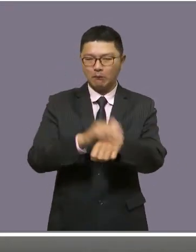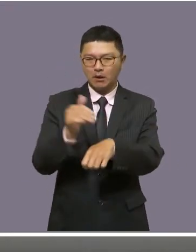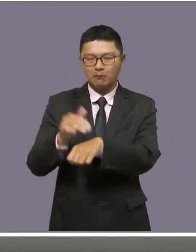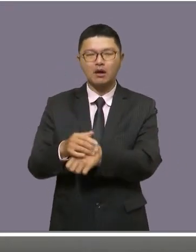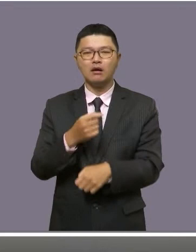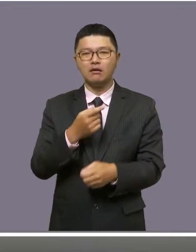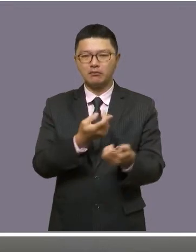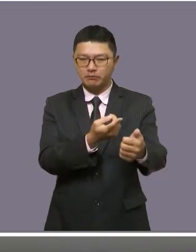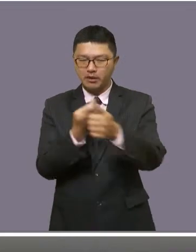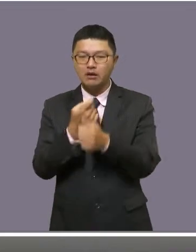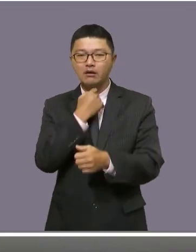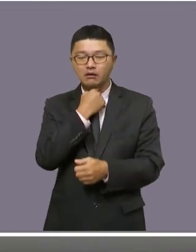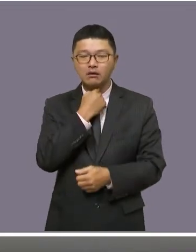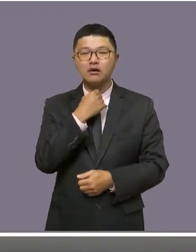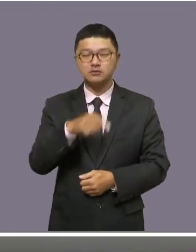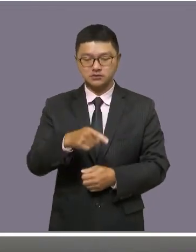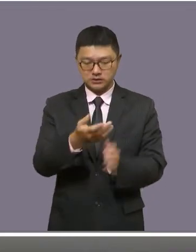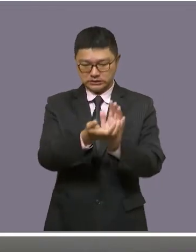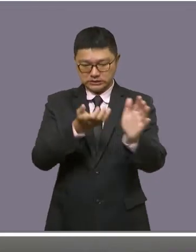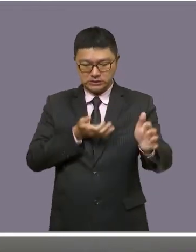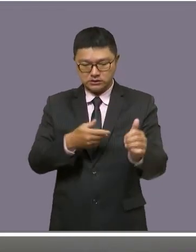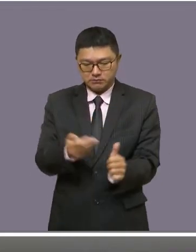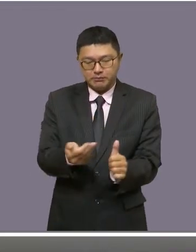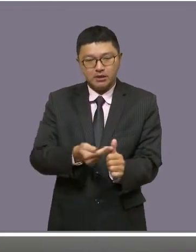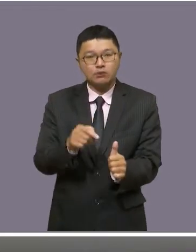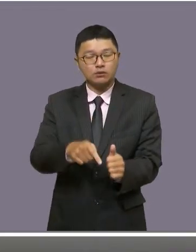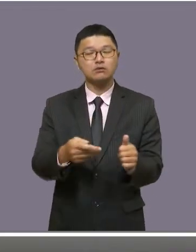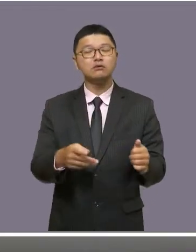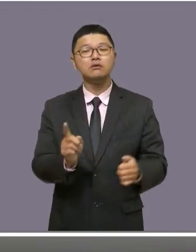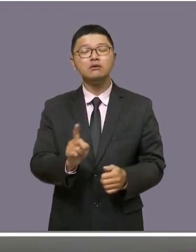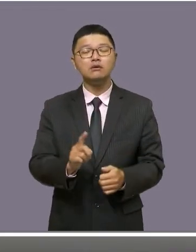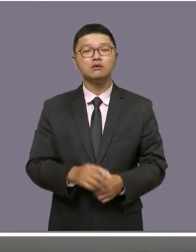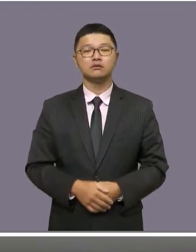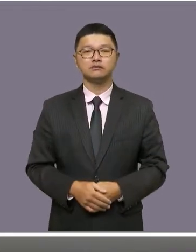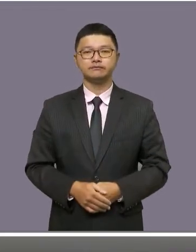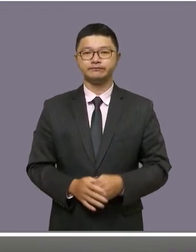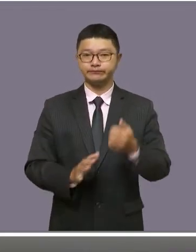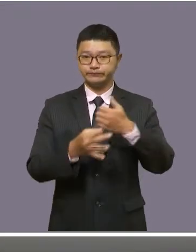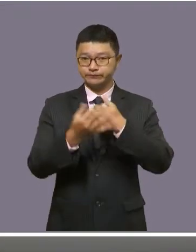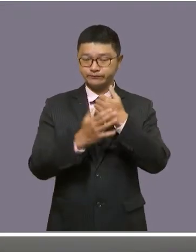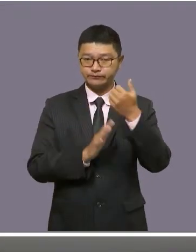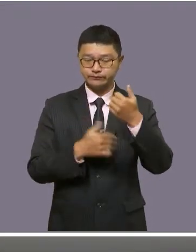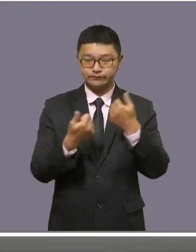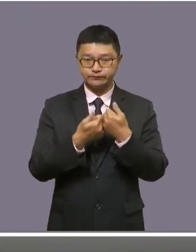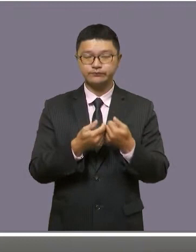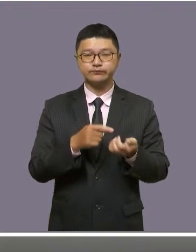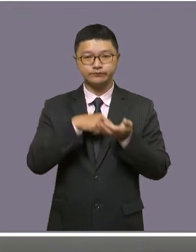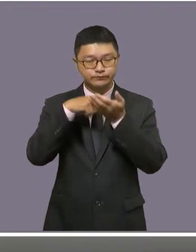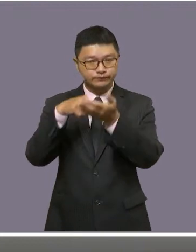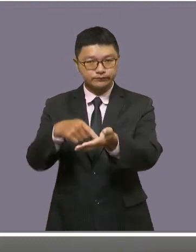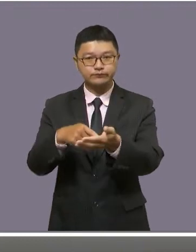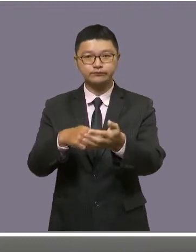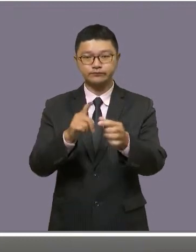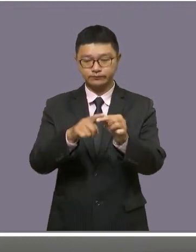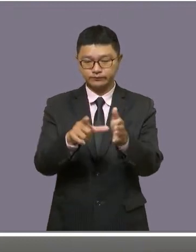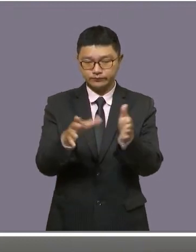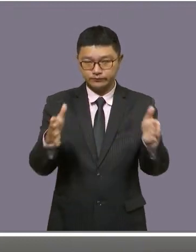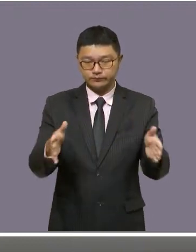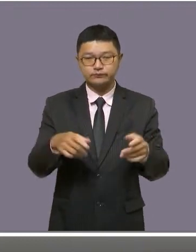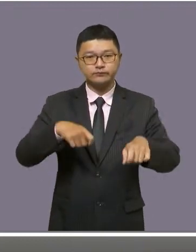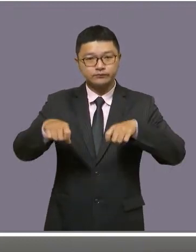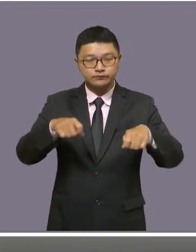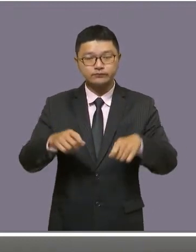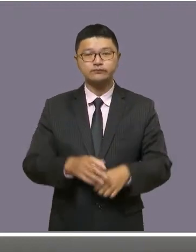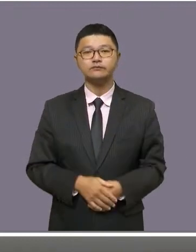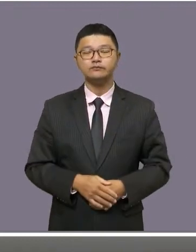也扎根到人才的培育部分，因此侨务委员会就呈报了一个中程计划扩大培育